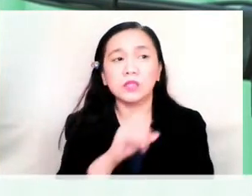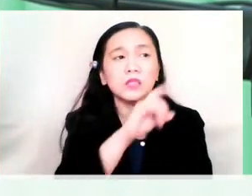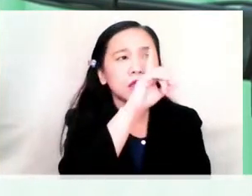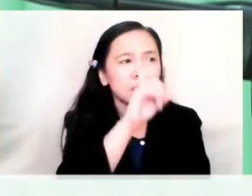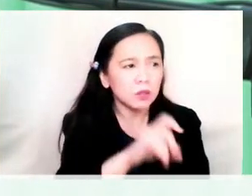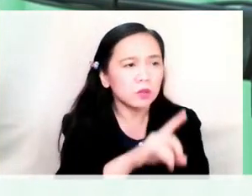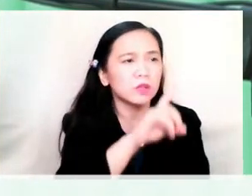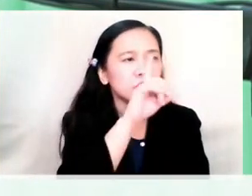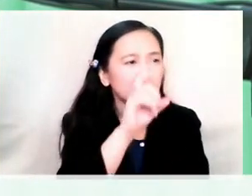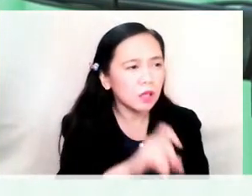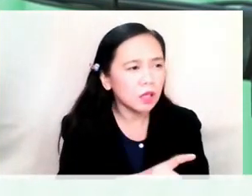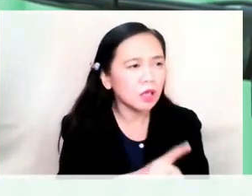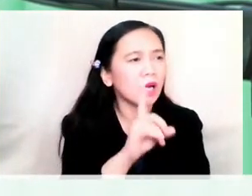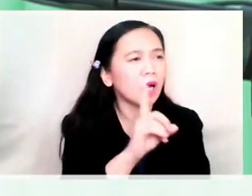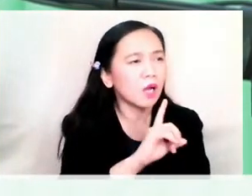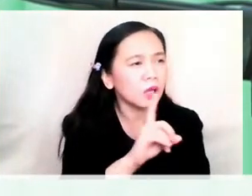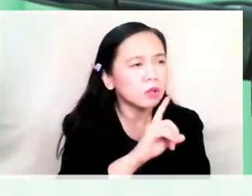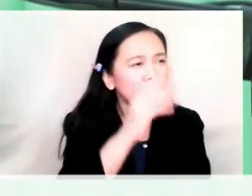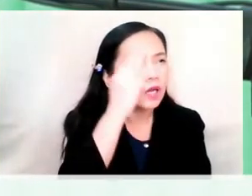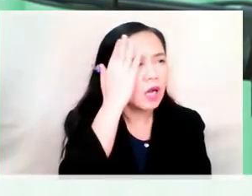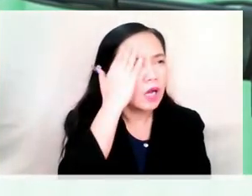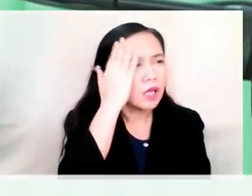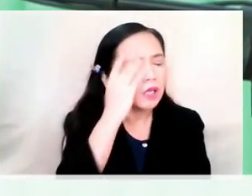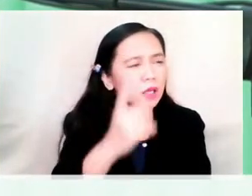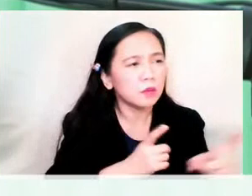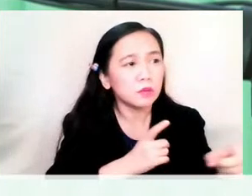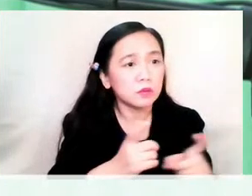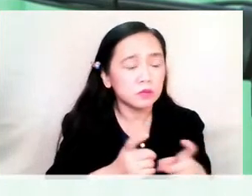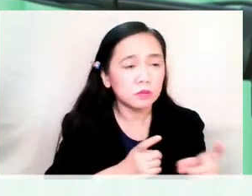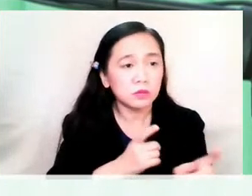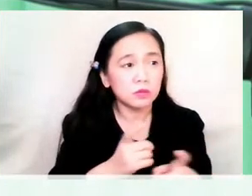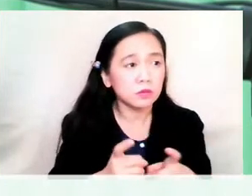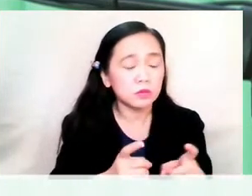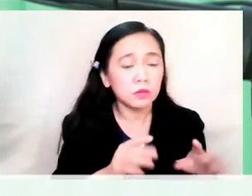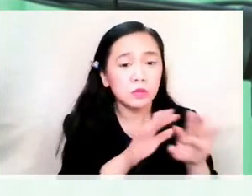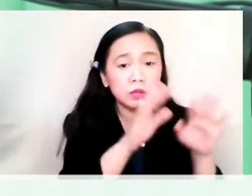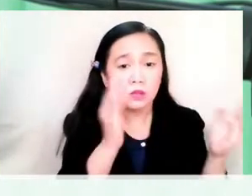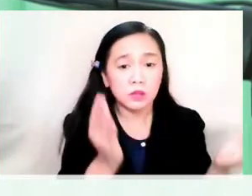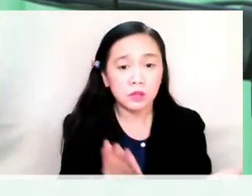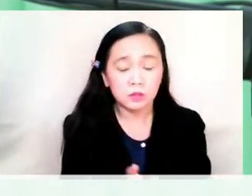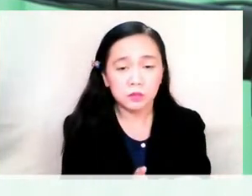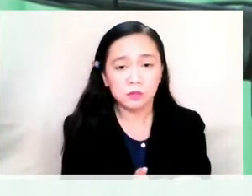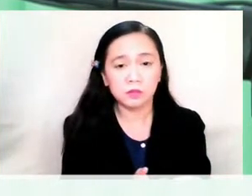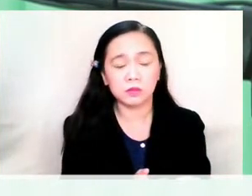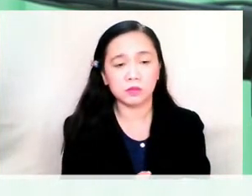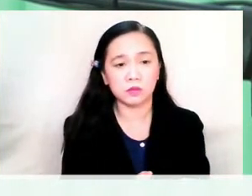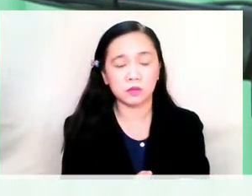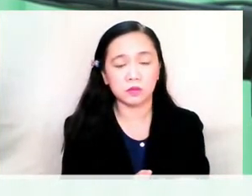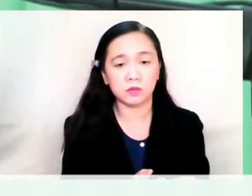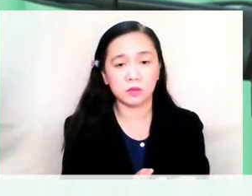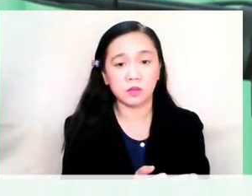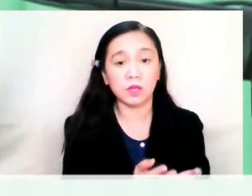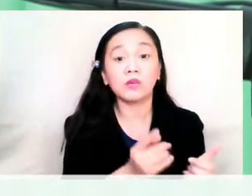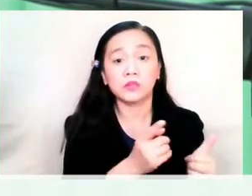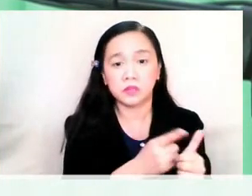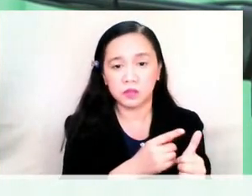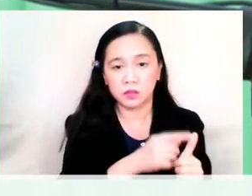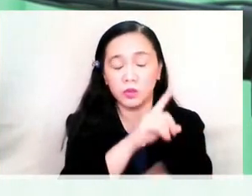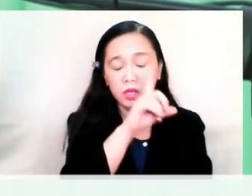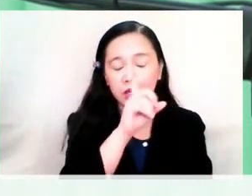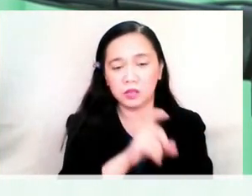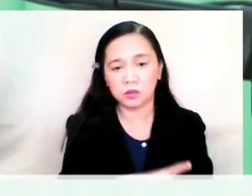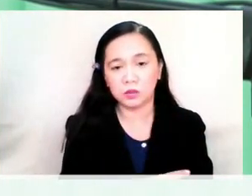sa pamamalakad sa mundo. Isa sa mga tanong ng Diyos ay ang pagbasa natin ngayon.